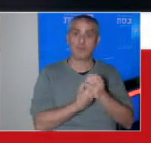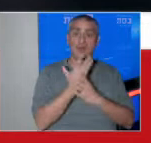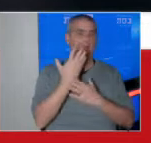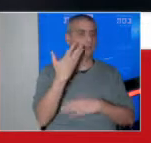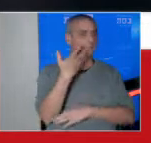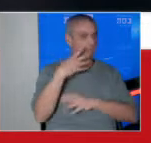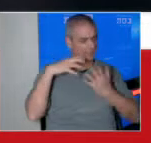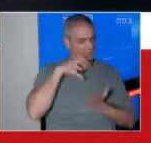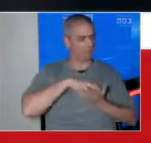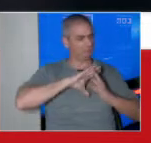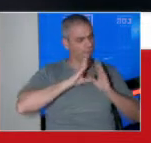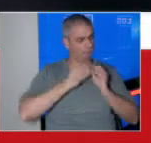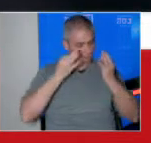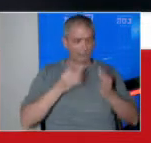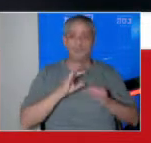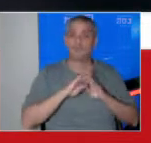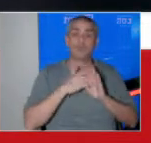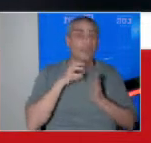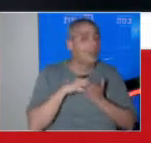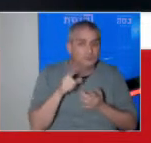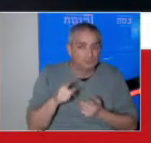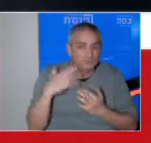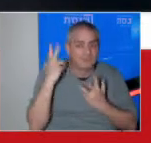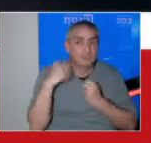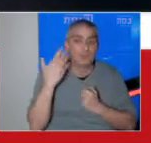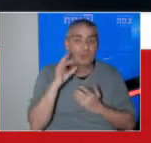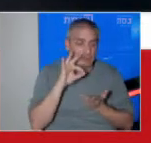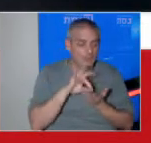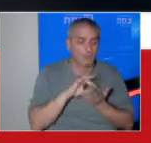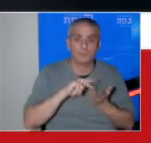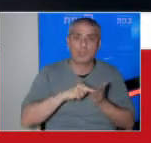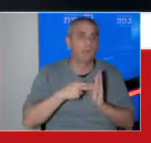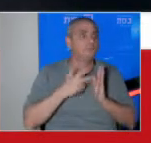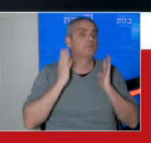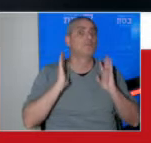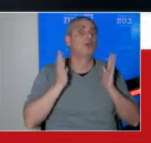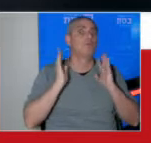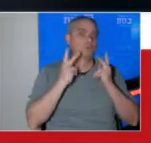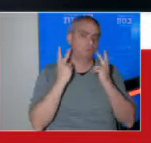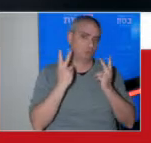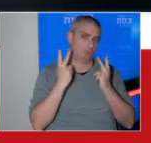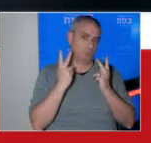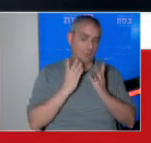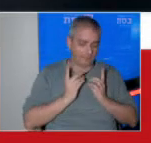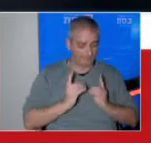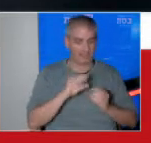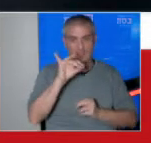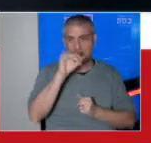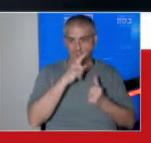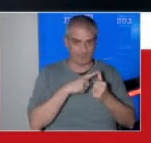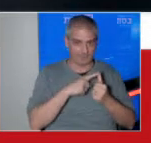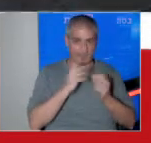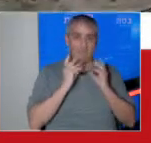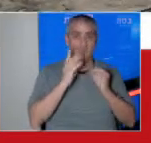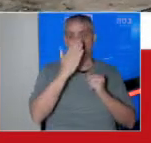ממלכה, יישוב שלם, שכל היישוב הזה צפוי להיות על נקודה אסטרטגית מאוד מאוד משמעותית, בדרך לים המלח,